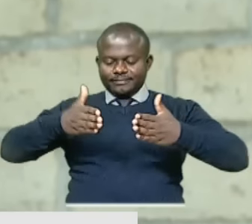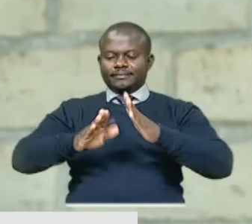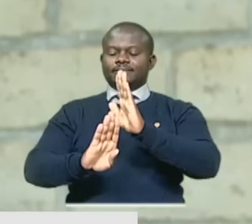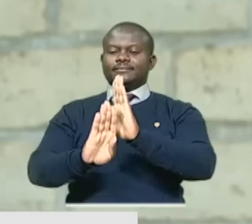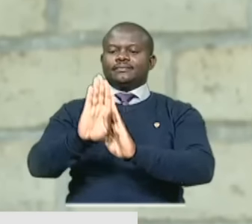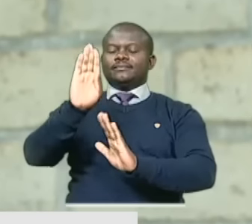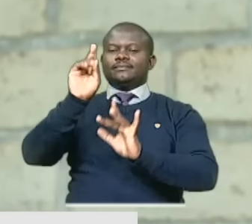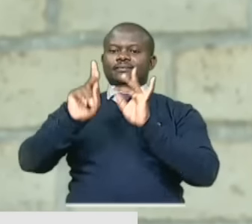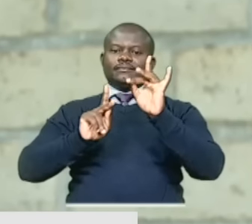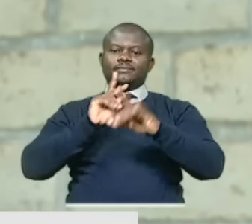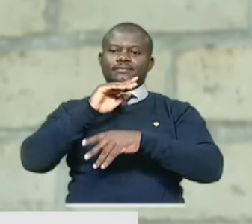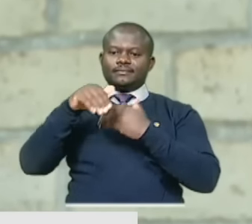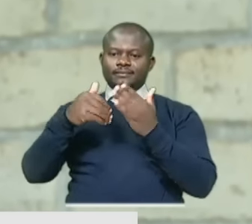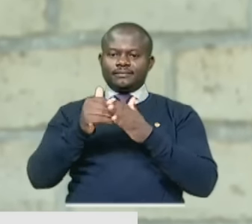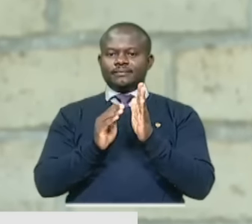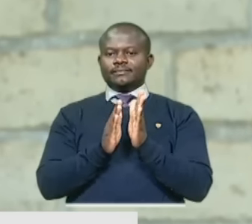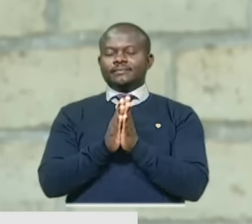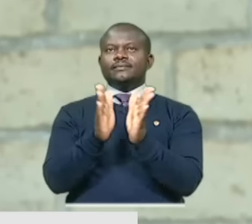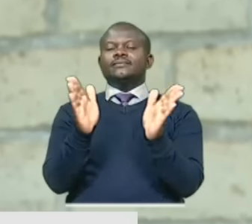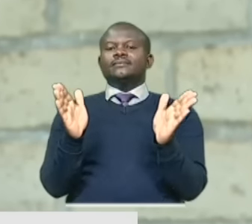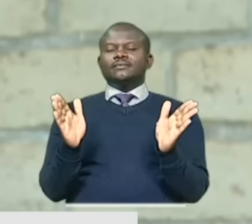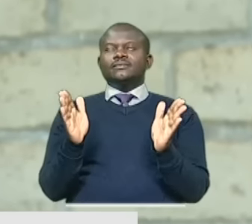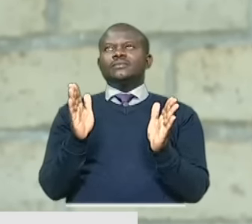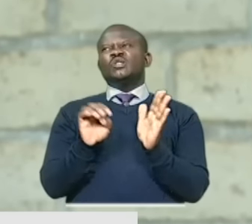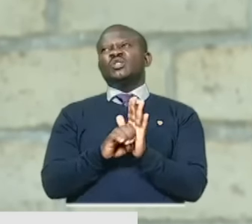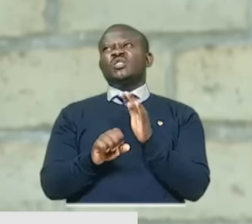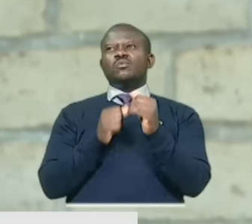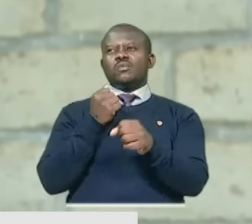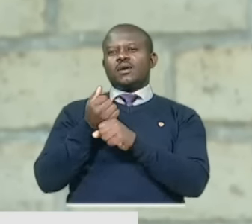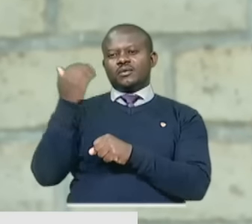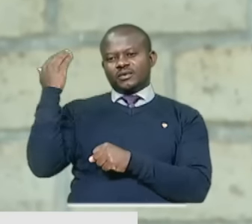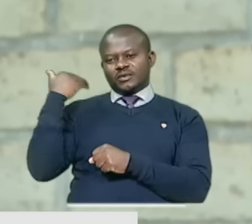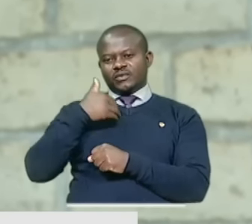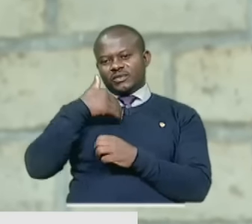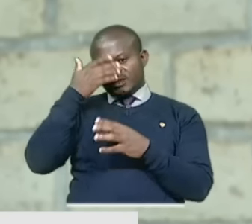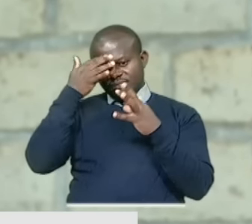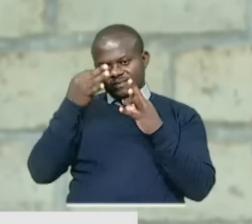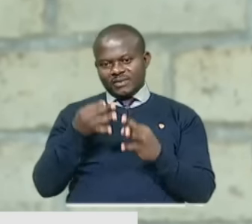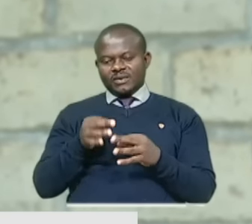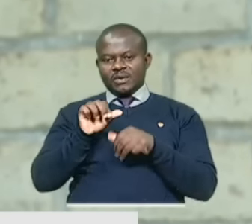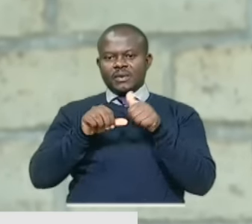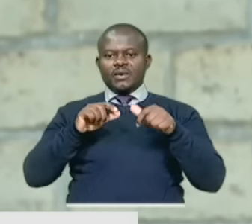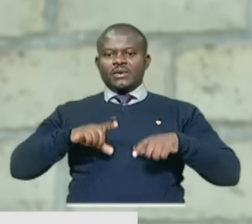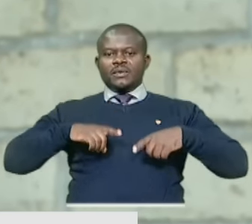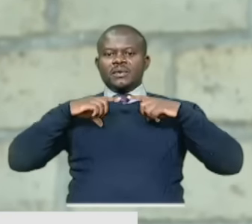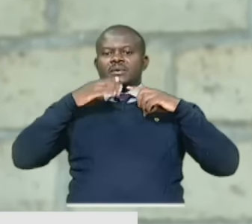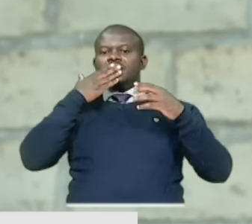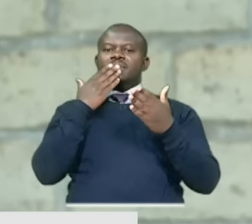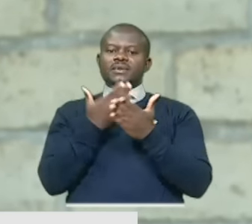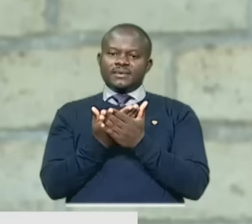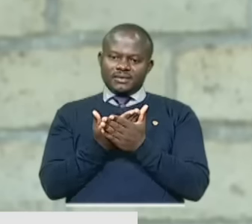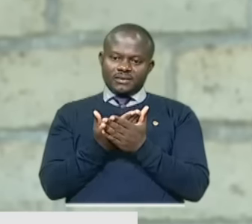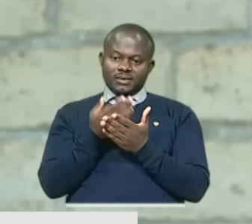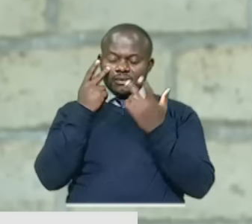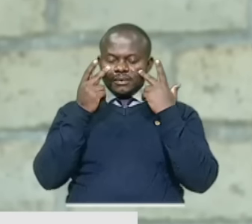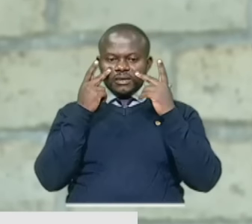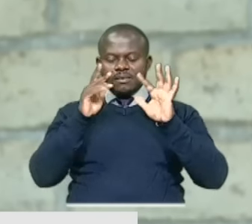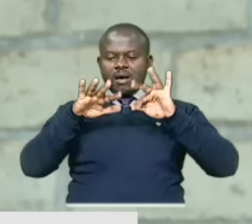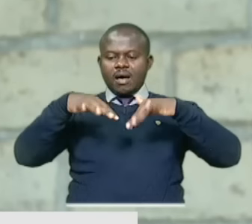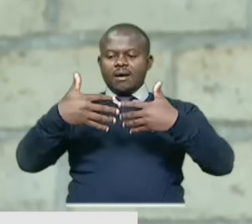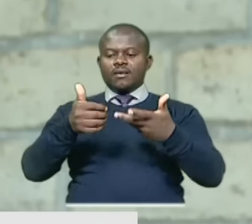imbere abaturage nko mu mwaka ushize twari dufite imyanzuro mu birebana n'imibereho myiza y'abaturage kureba ko